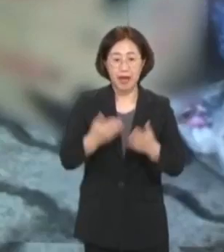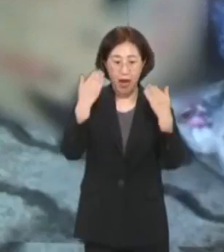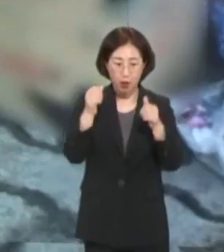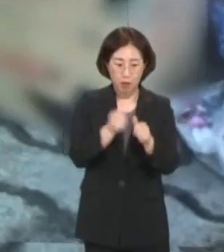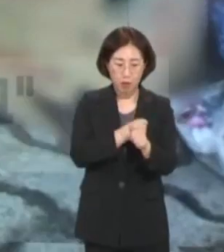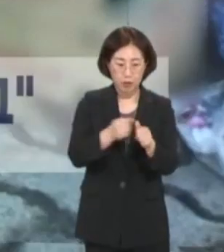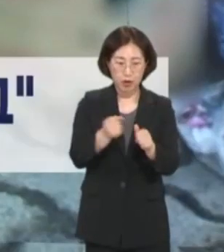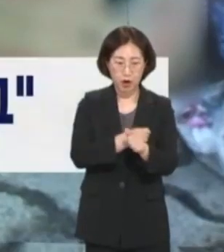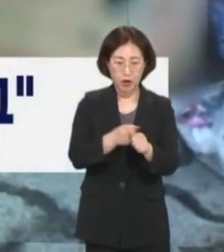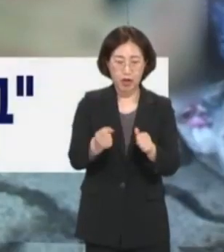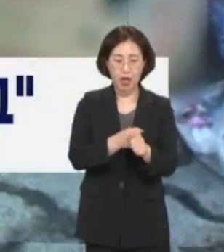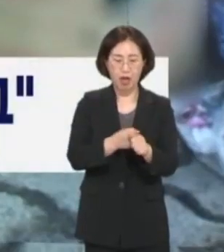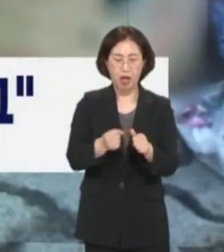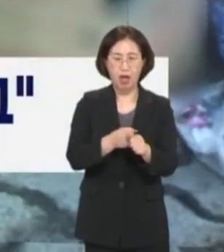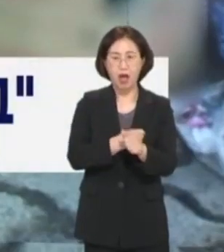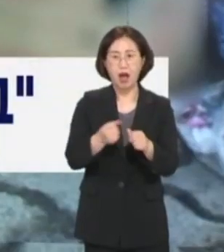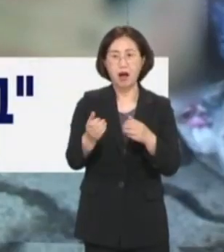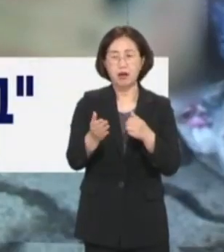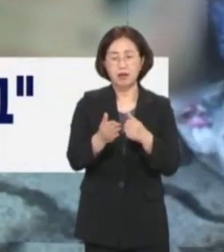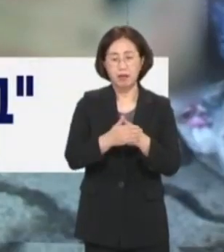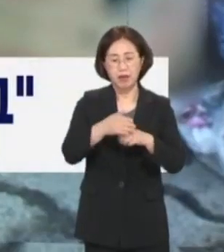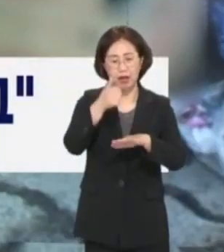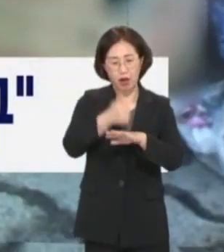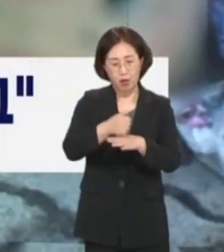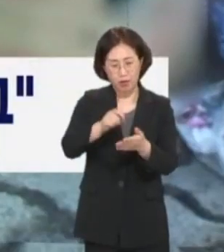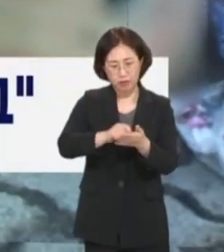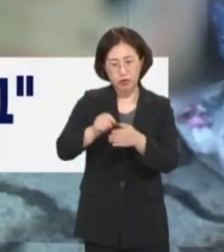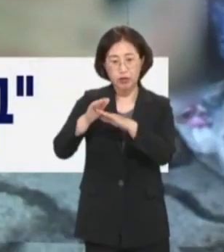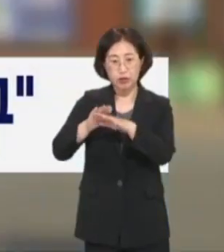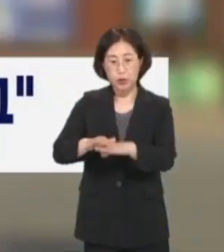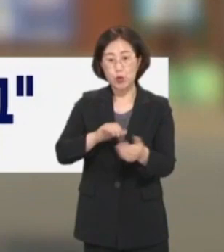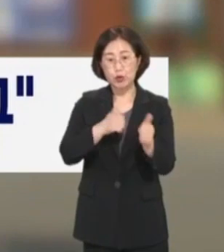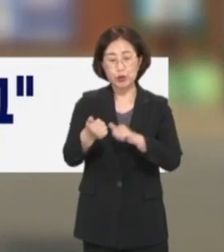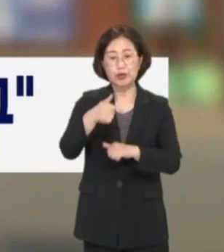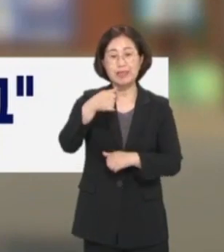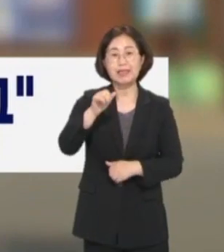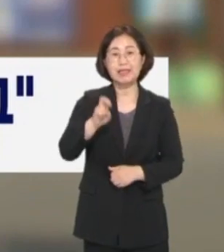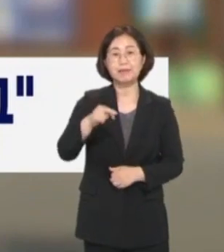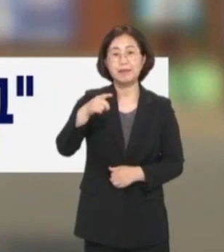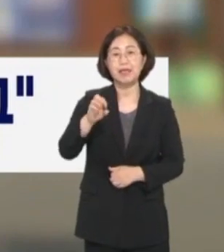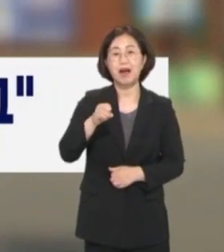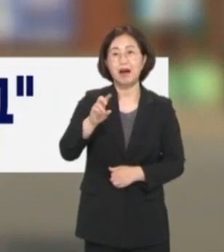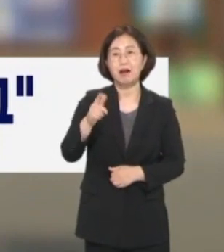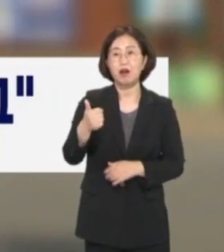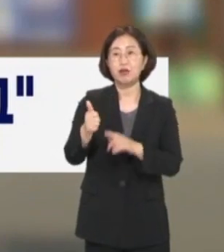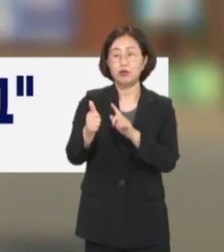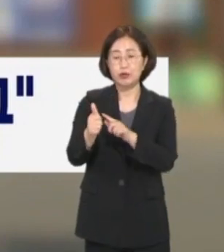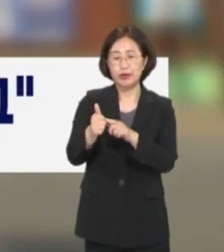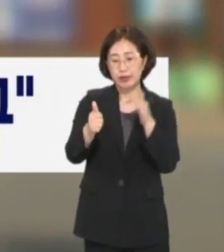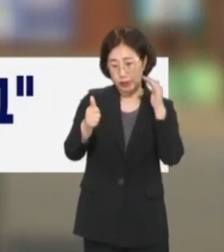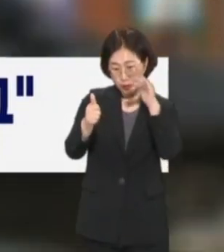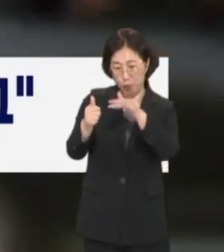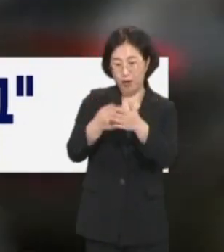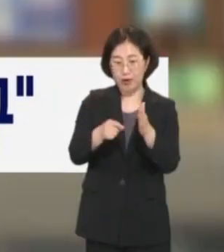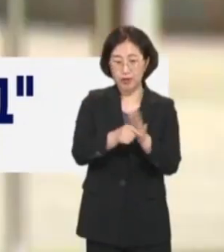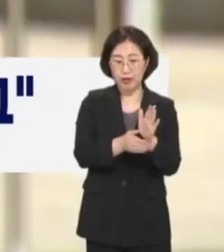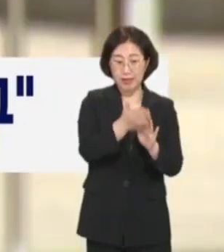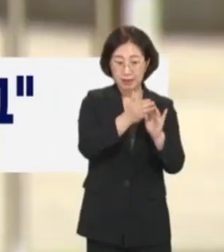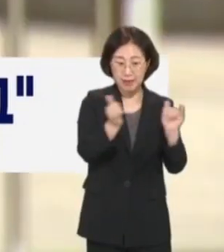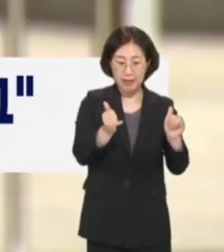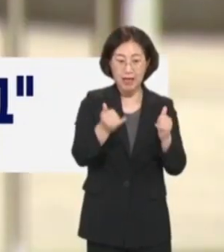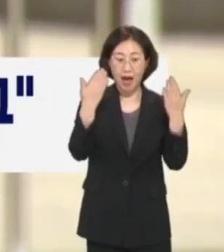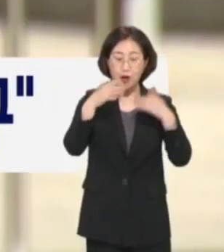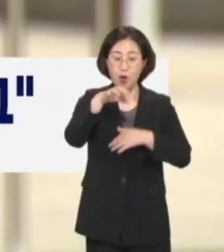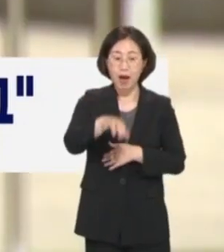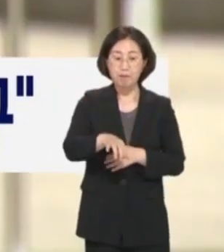학교 폭력에 오랫동안 시달렸다는 유사를 남긴 채 숨진고 김상현 군을 추모하기 위해 시민들이 학교 앞에